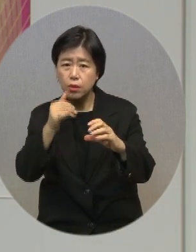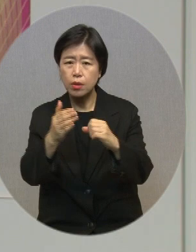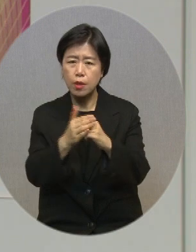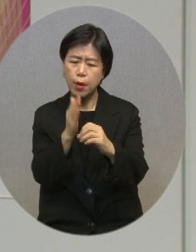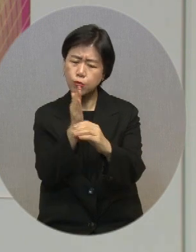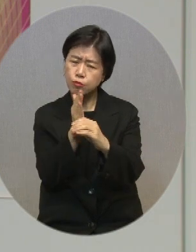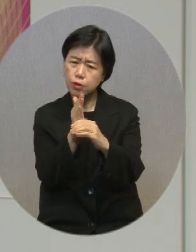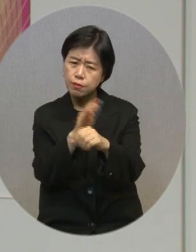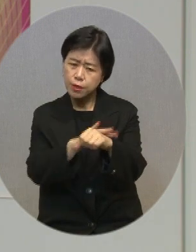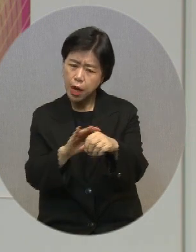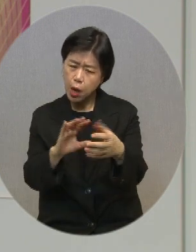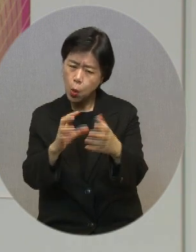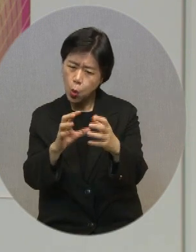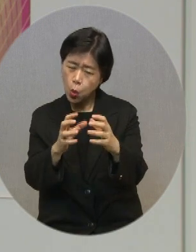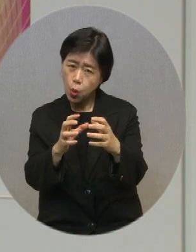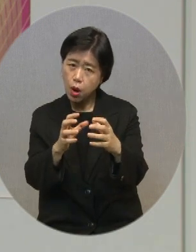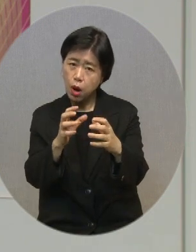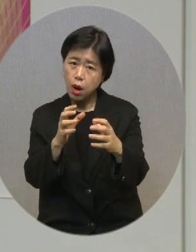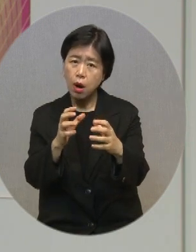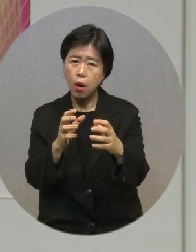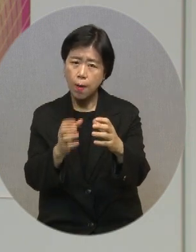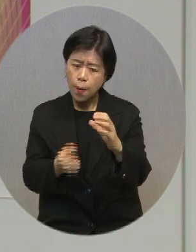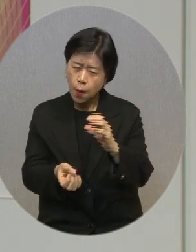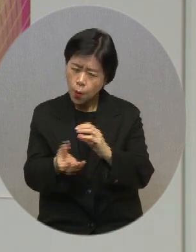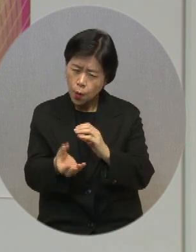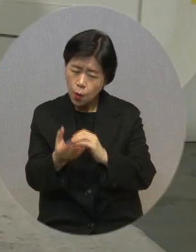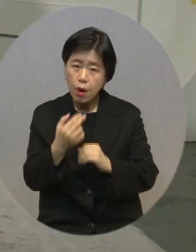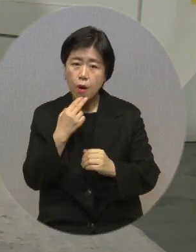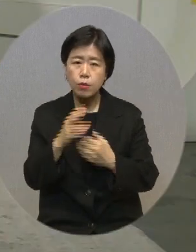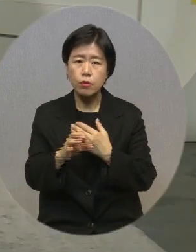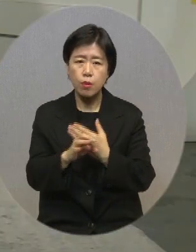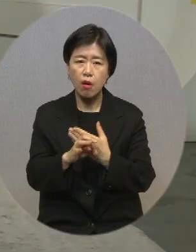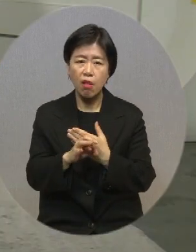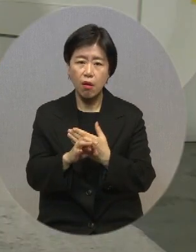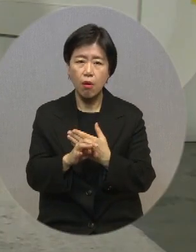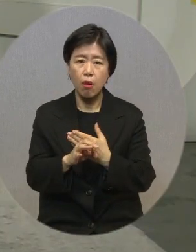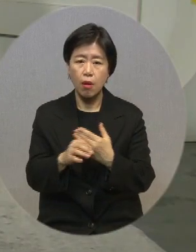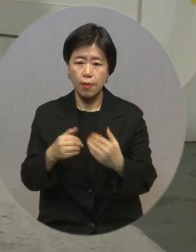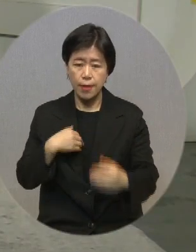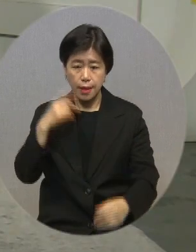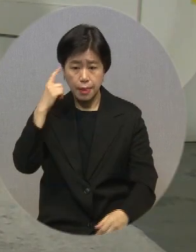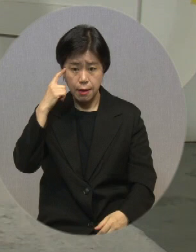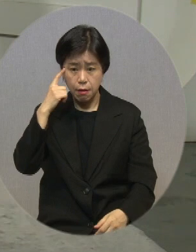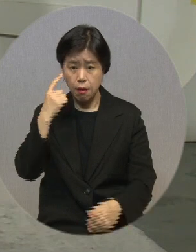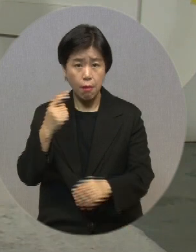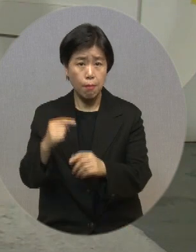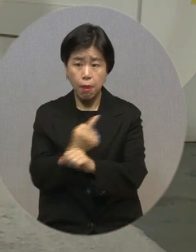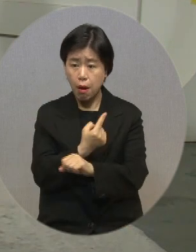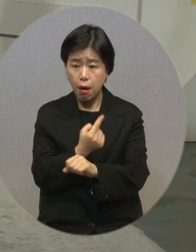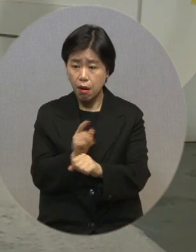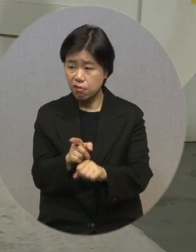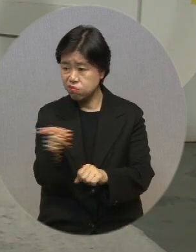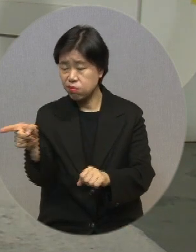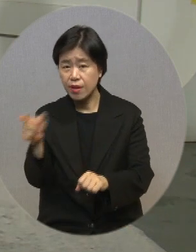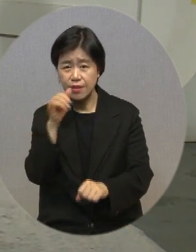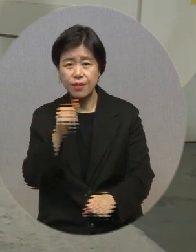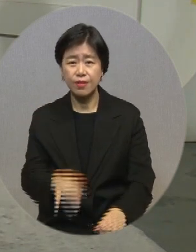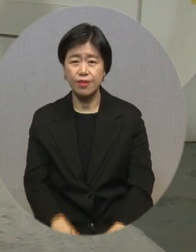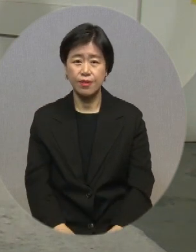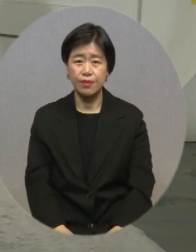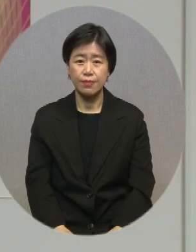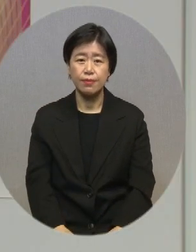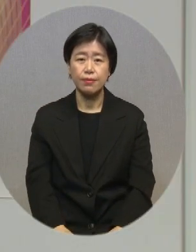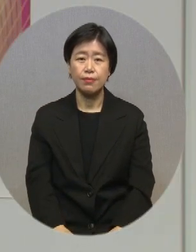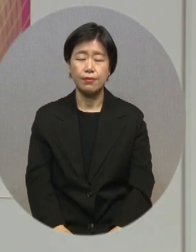네. 지 혼자 멋대로 굴러가요. 아, 그렇다고. 균형을 잡는 게 어렵구나. 예, 굉장히. 예, 예, 예. 네. 근데 그